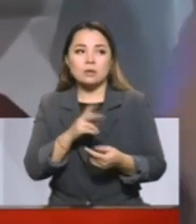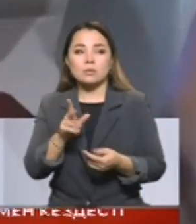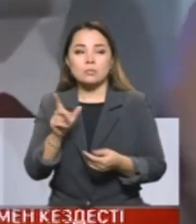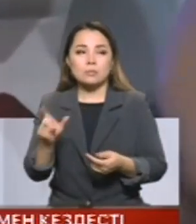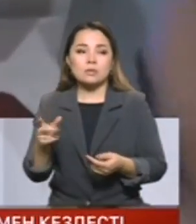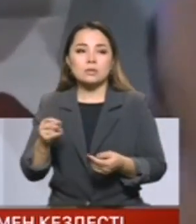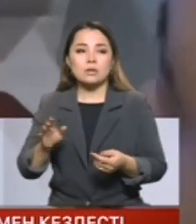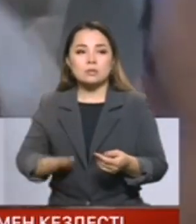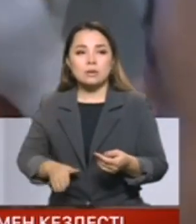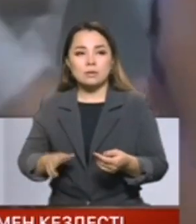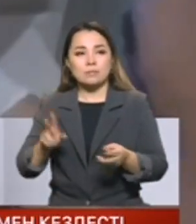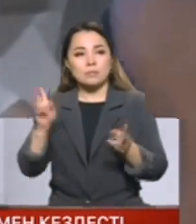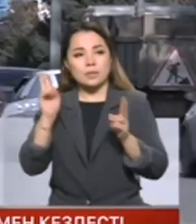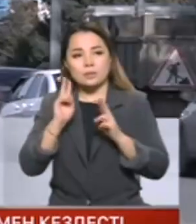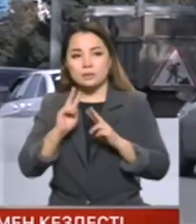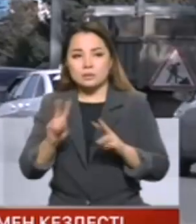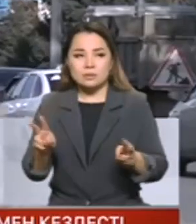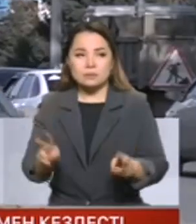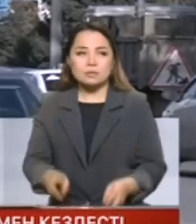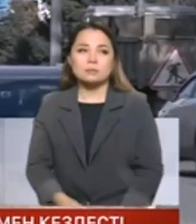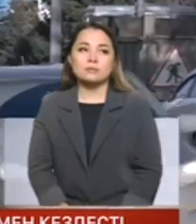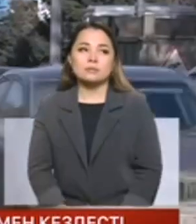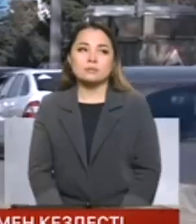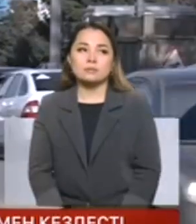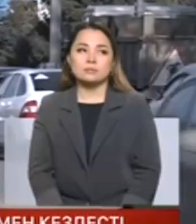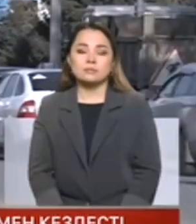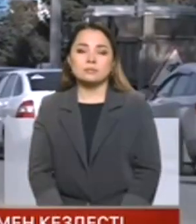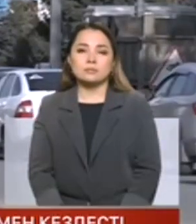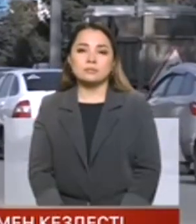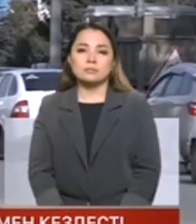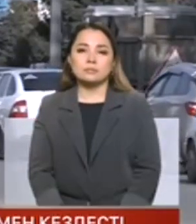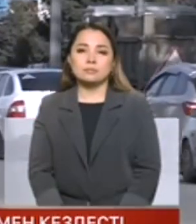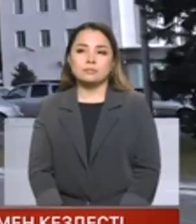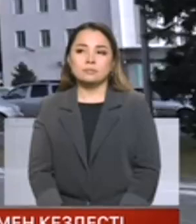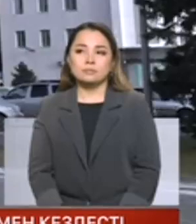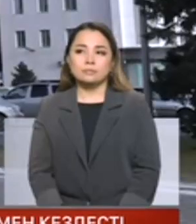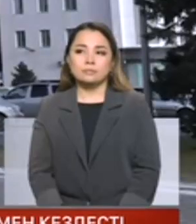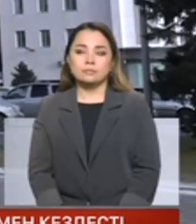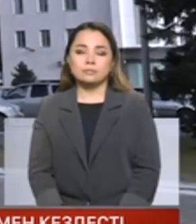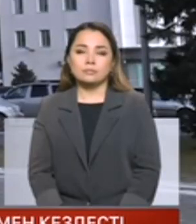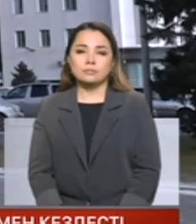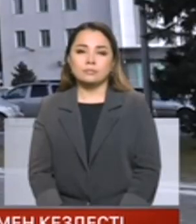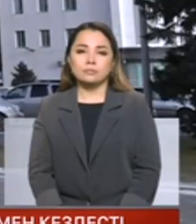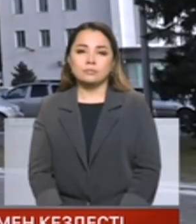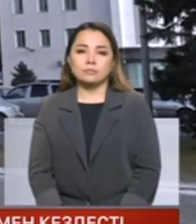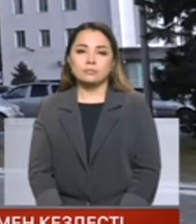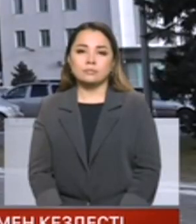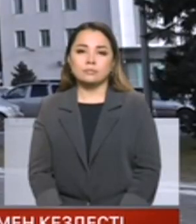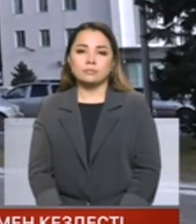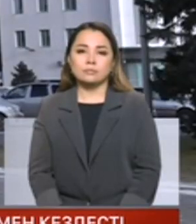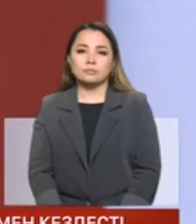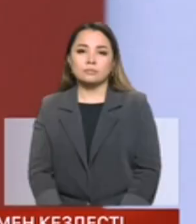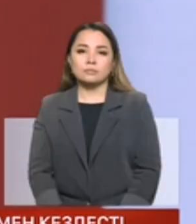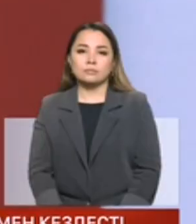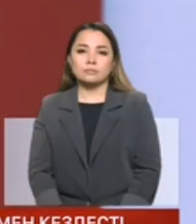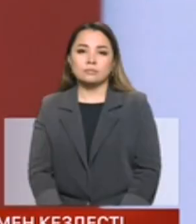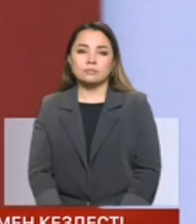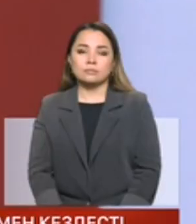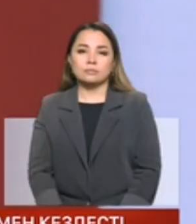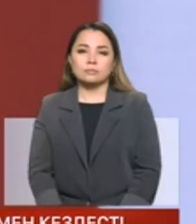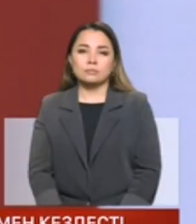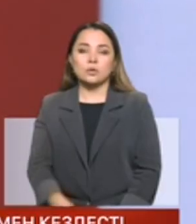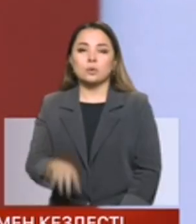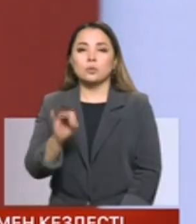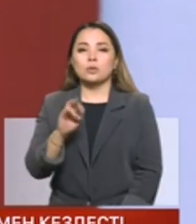қалтасын толтырып жатқаны белгісіз. Ержан Жақып, Серік Нұртаза, Қазақстан ұлттық арнасы, Абай облысы.